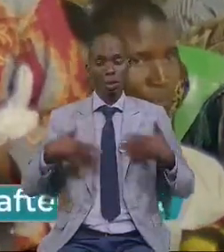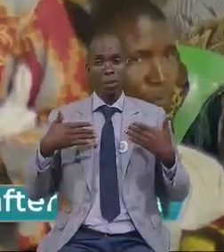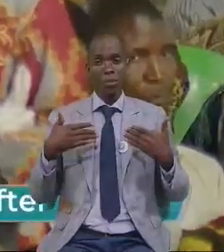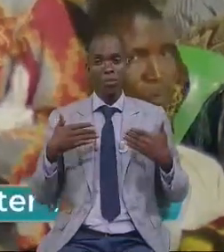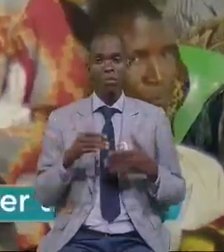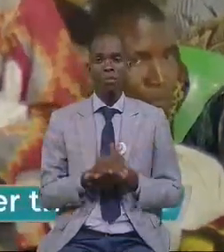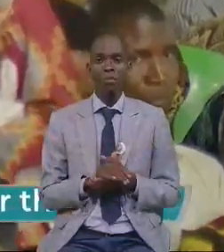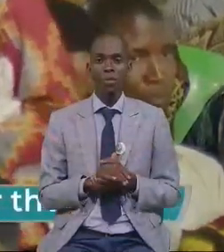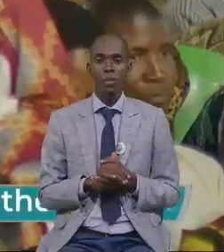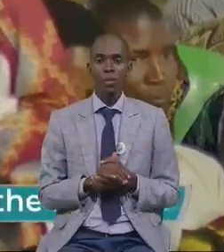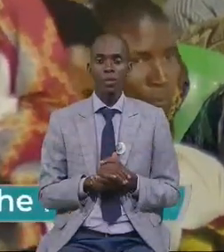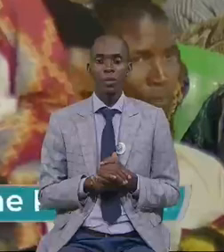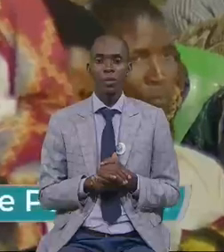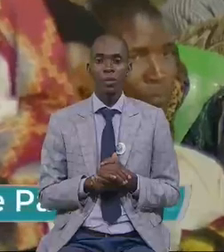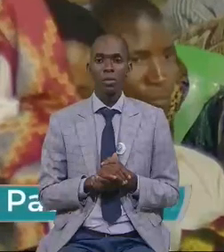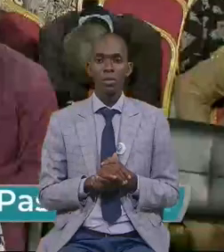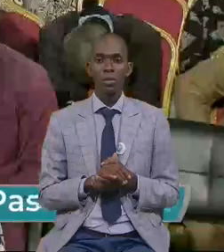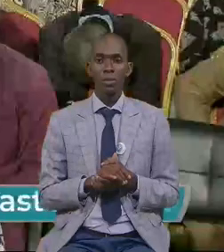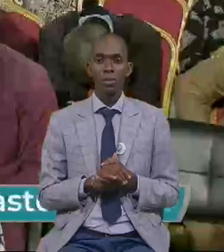vie.